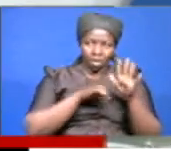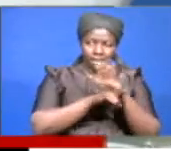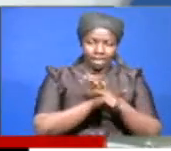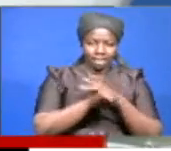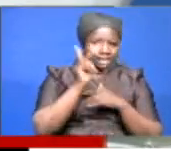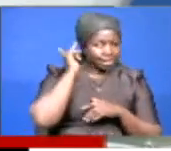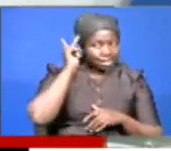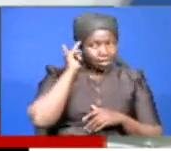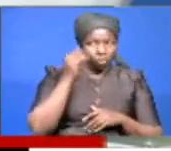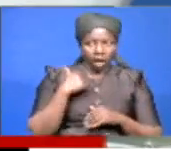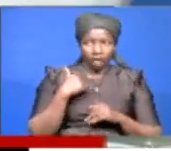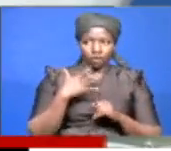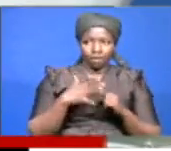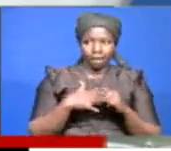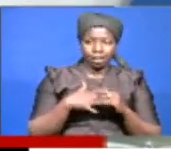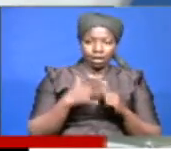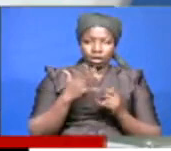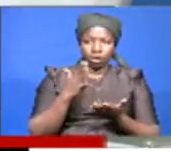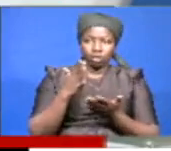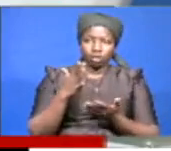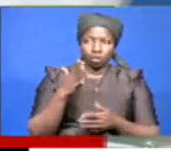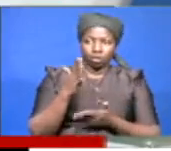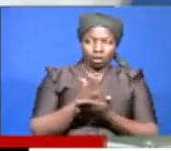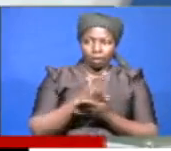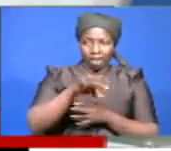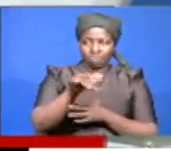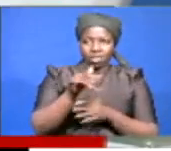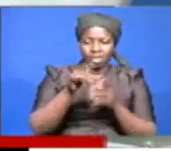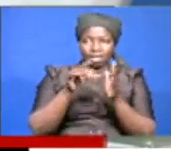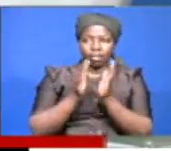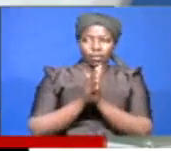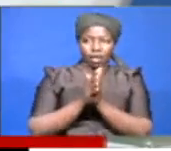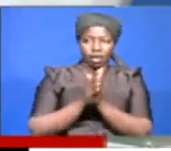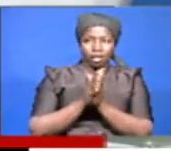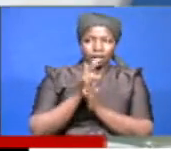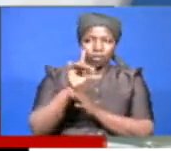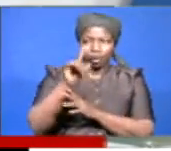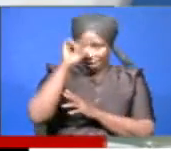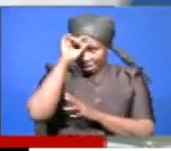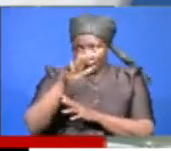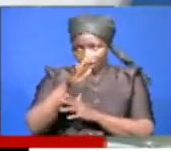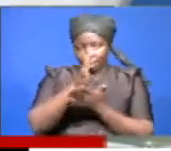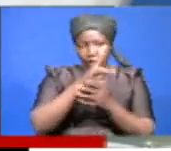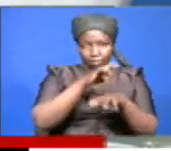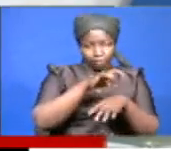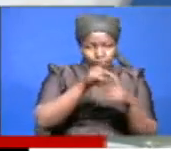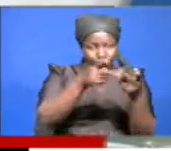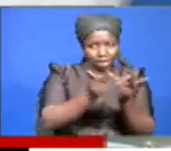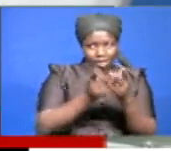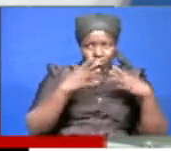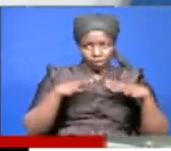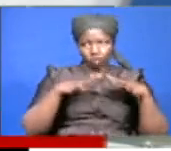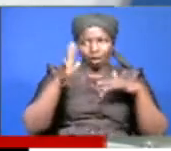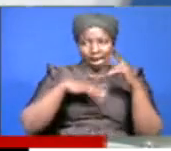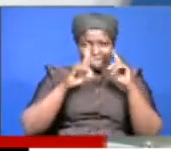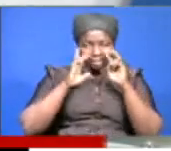mahali mwananchi mwingine hawezi ona hata governor sura, hawezi fikisha service hapo, because hawa watu ni wengi. Unajua